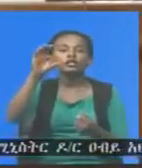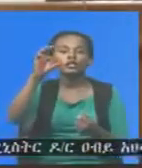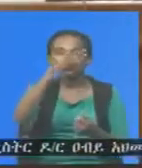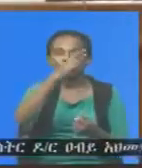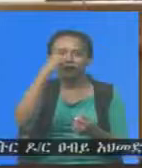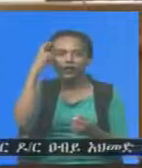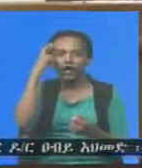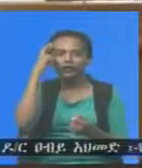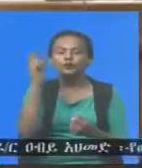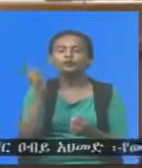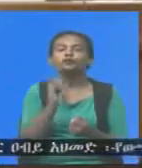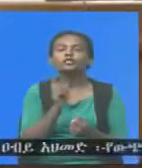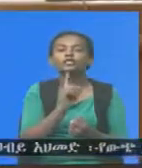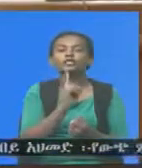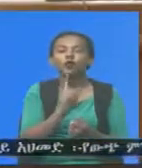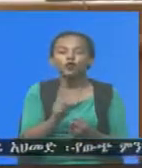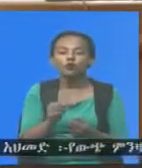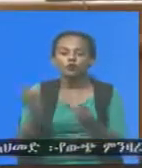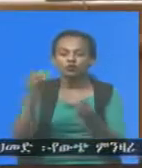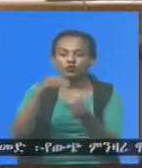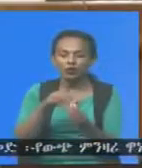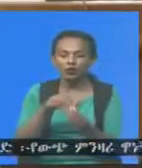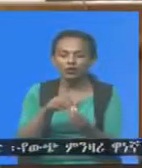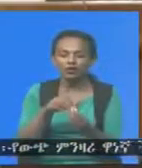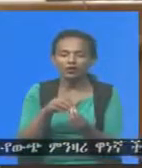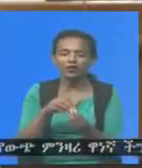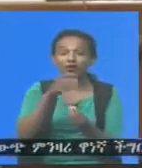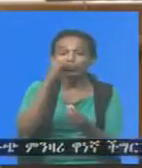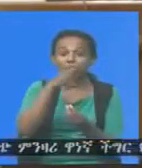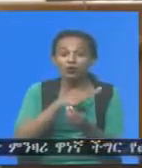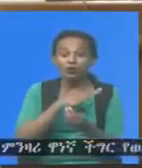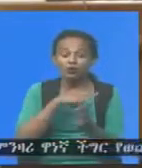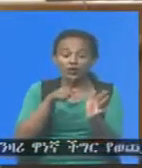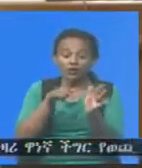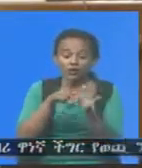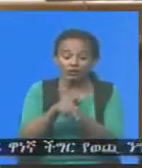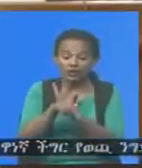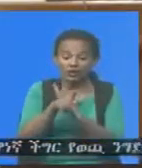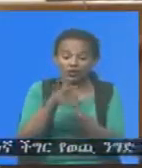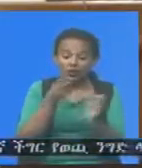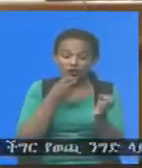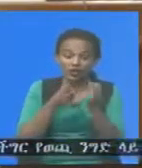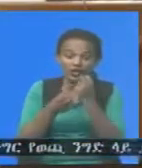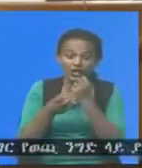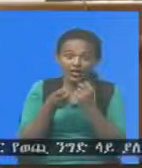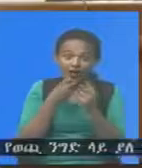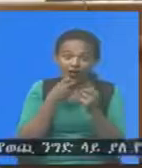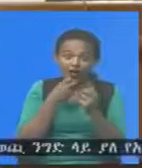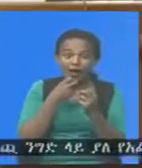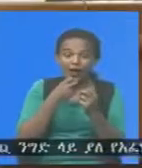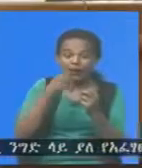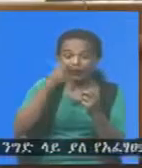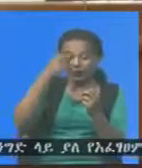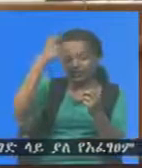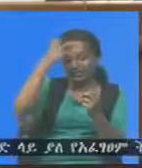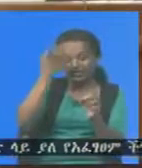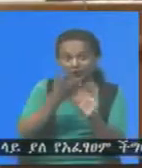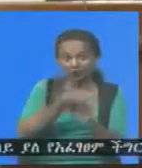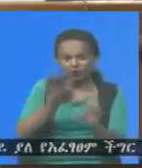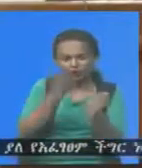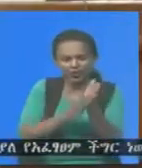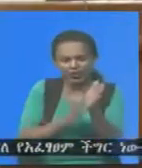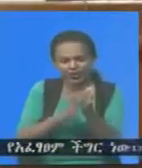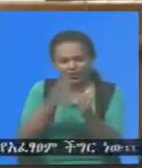ምንድነው? በተጨማሪ ሰው የገደለ ወንጀለኛ በመንግስት በኩል በይቅርታ